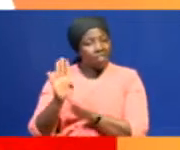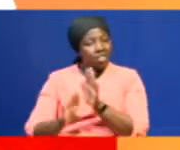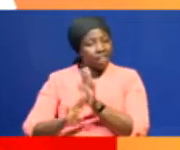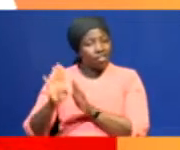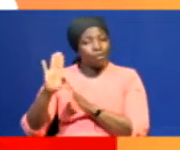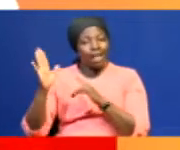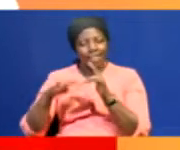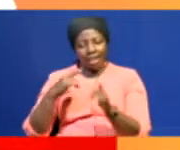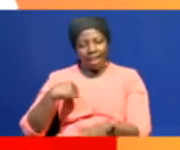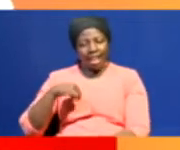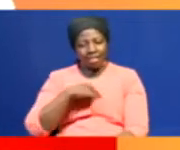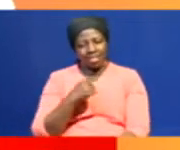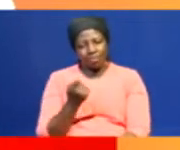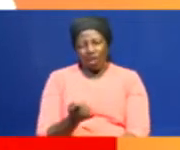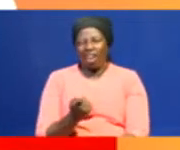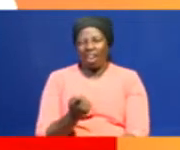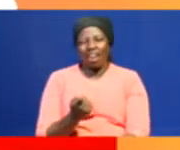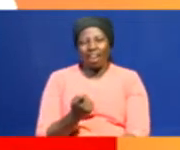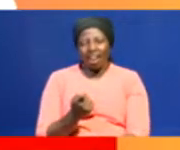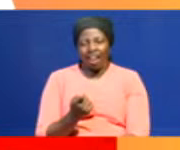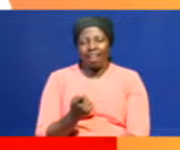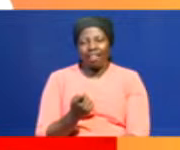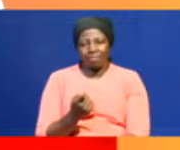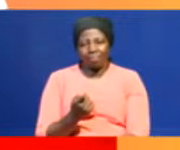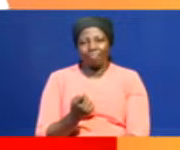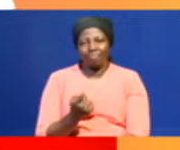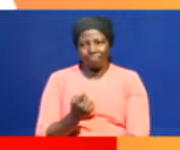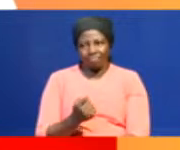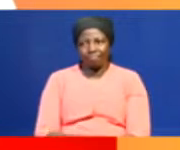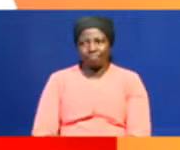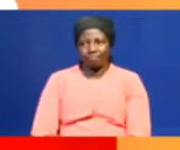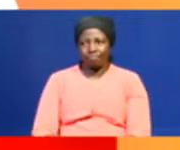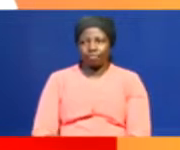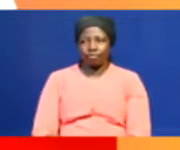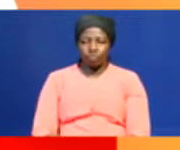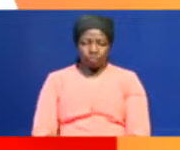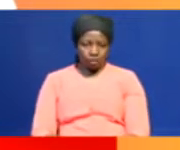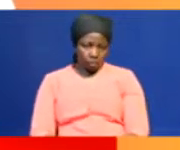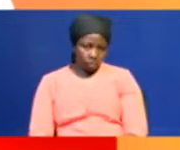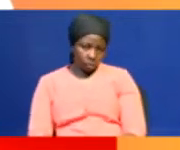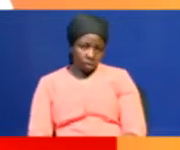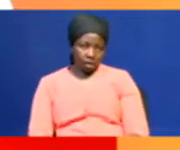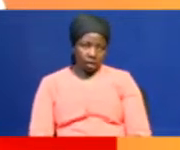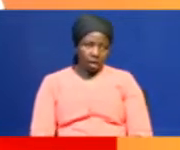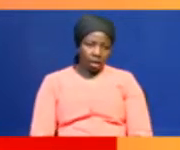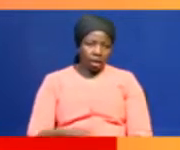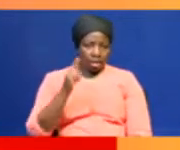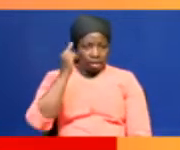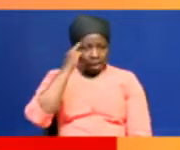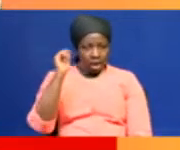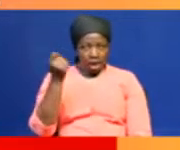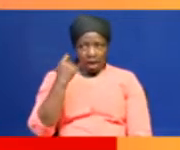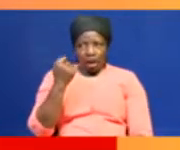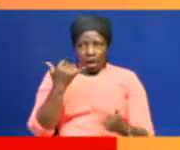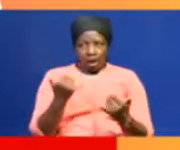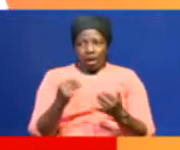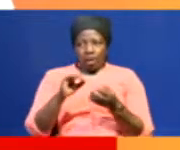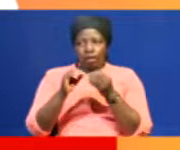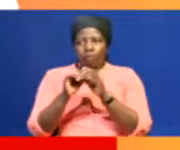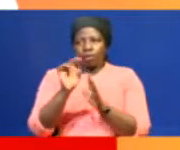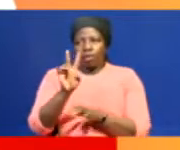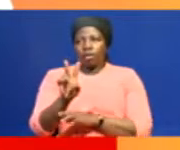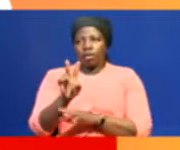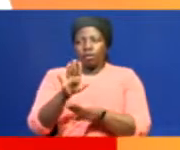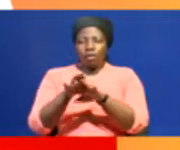kidogo. Au wamekumbatia sana katika nchi ya Afrika. I think Kenya sisi ndio tunafuata namba 2 sasa